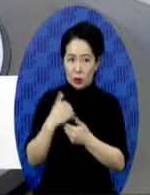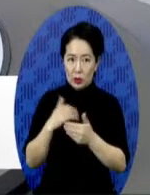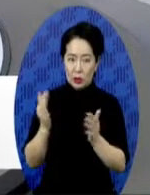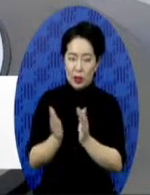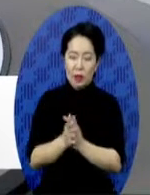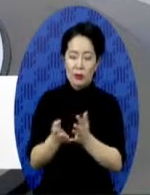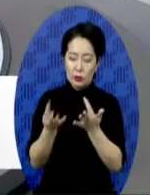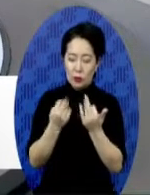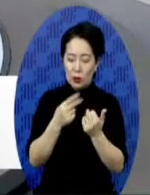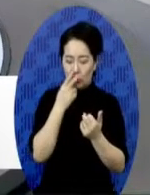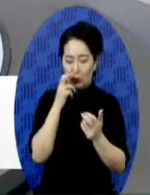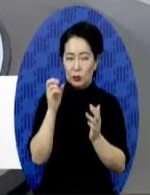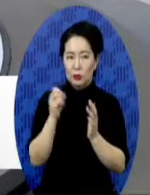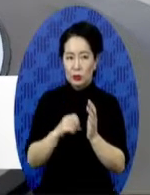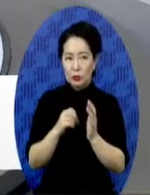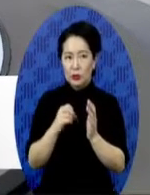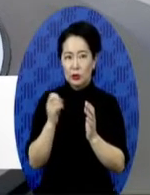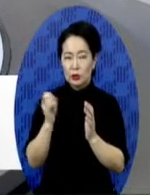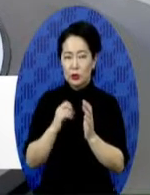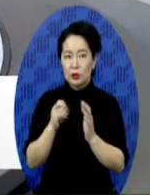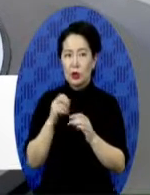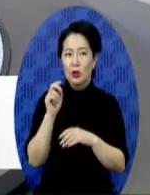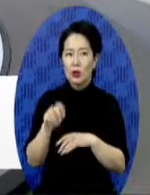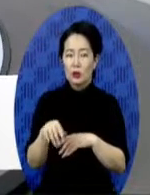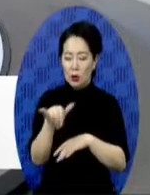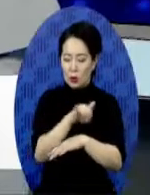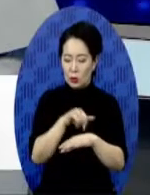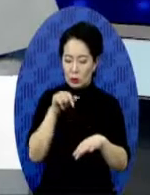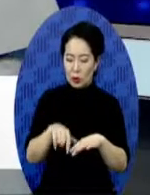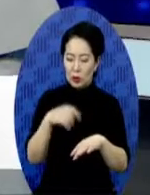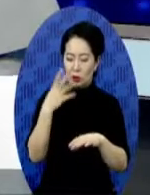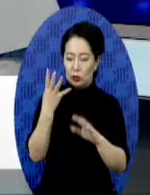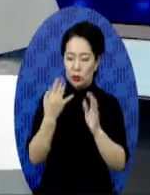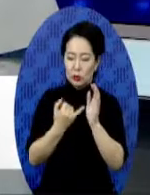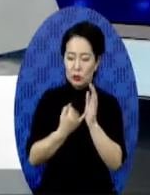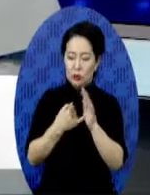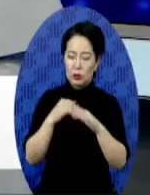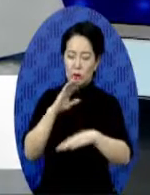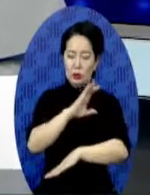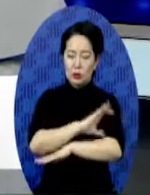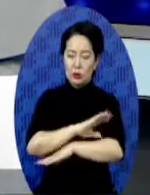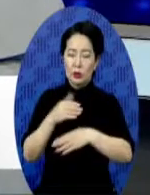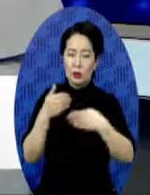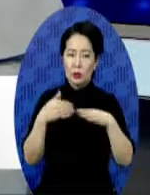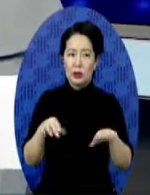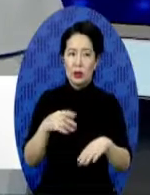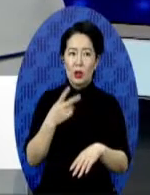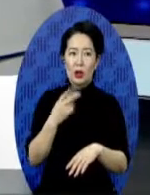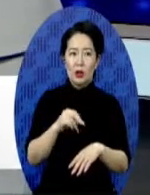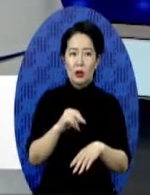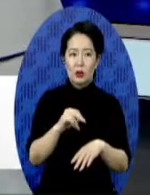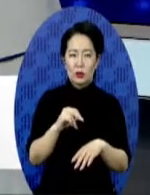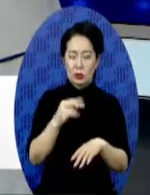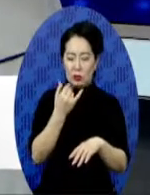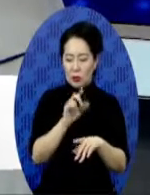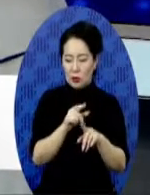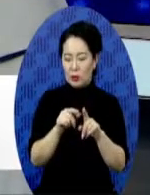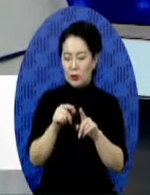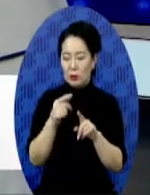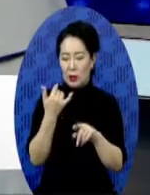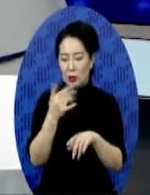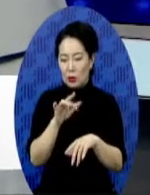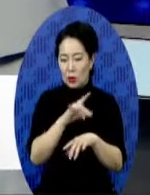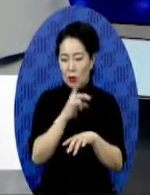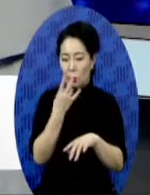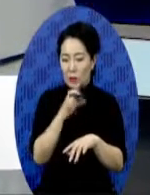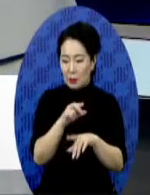хэвээр. За энд улсын хэмжээнд 46 сургууль ашиглалтанд орсон, 20 нийслэлд 26 нь орон нутагт орсон байна.